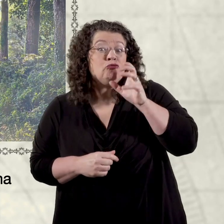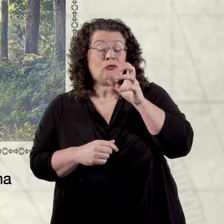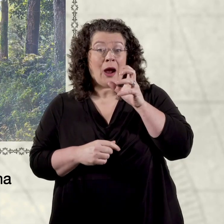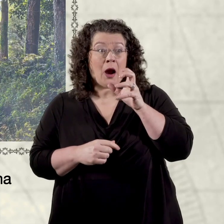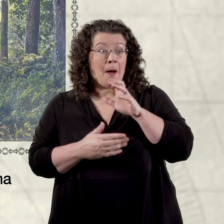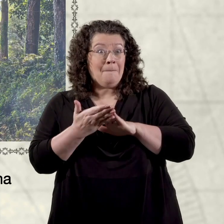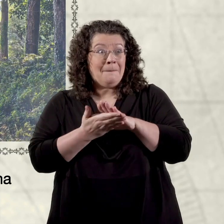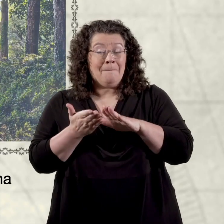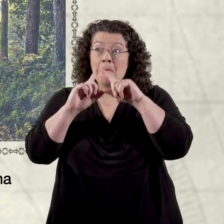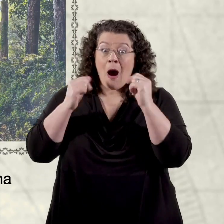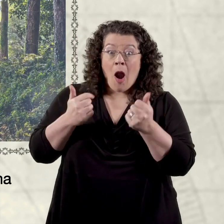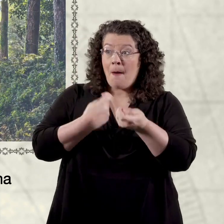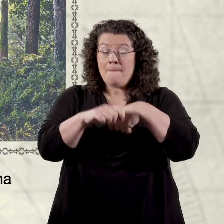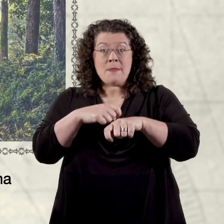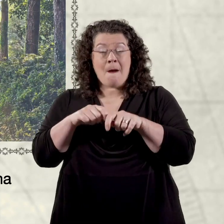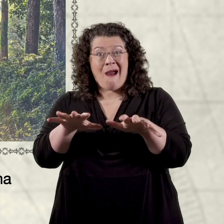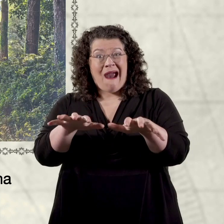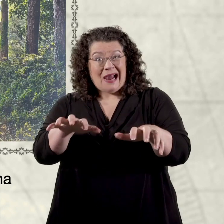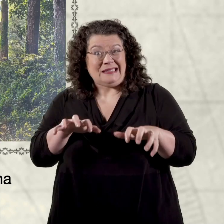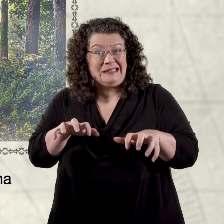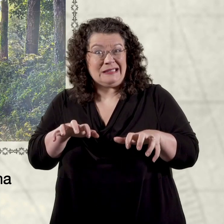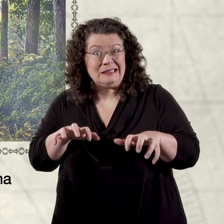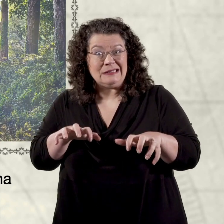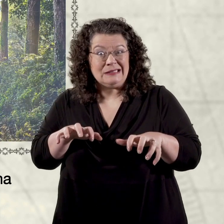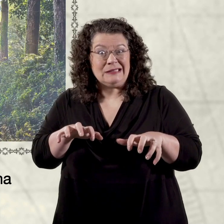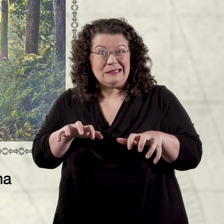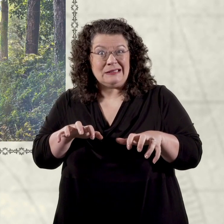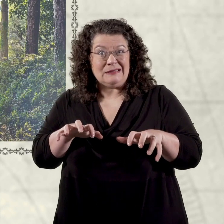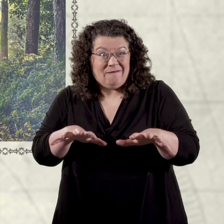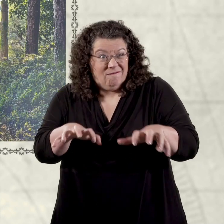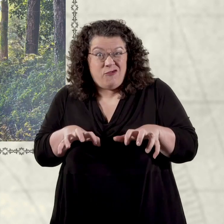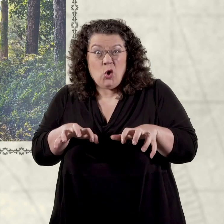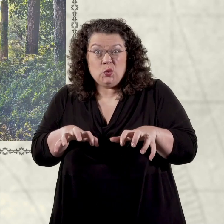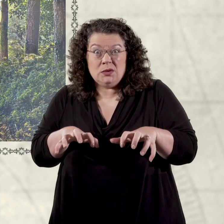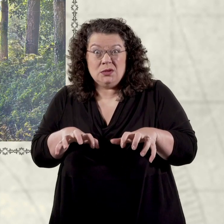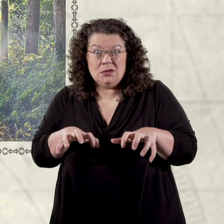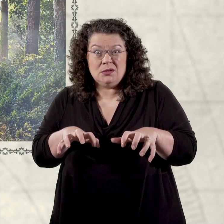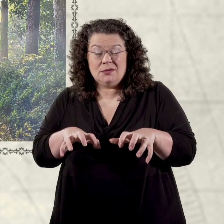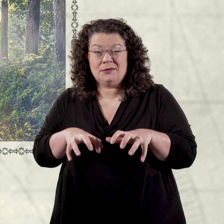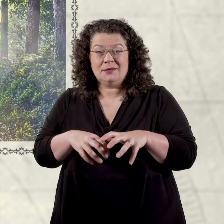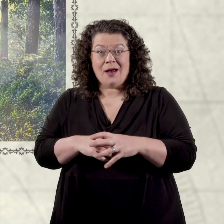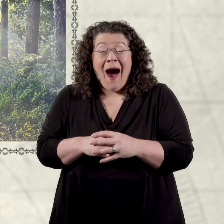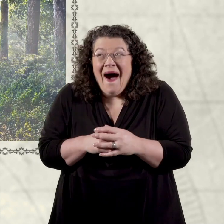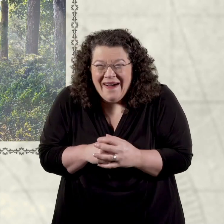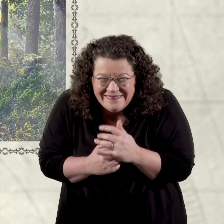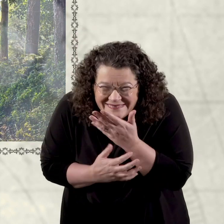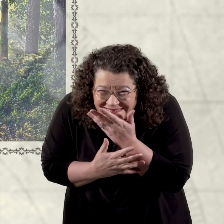Rysyd, roedd y diod yma wedi troi Meilon yn dalp o rew. Roedd o wedi rhewin gorn.